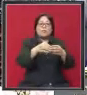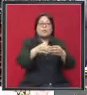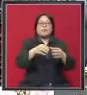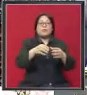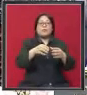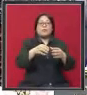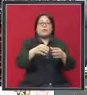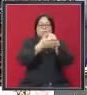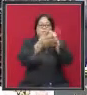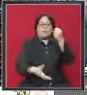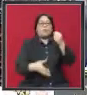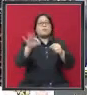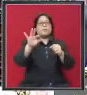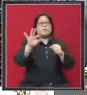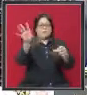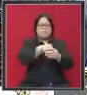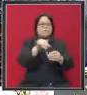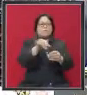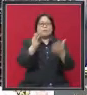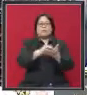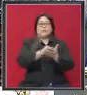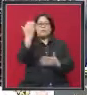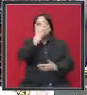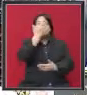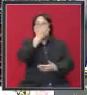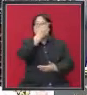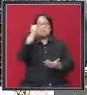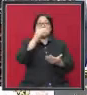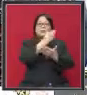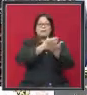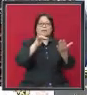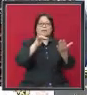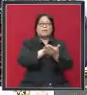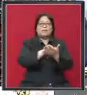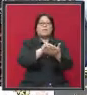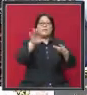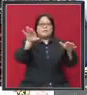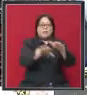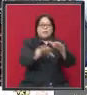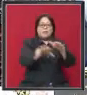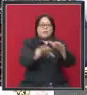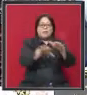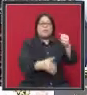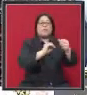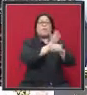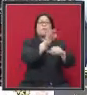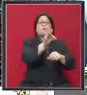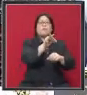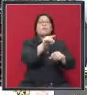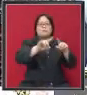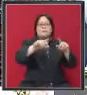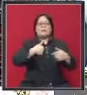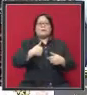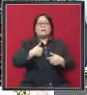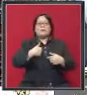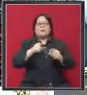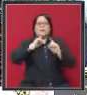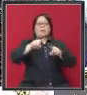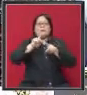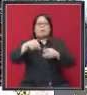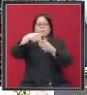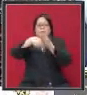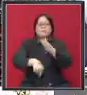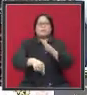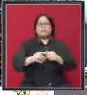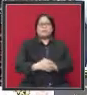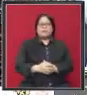amanah COVID-19. Mungkin keliru kerana setengah peruntukan itu dalam kumpulan wang amanah COVID-19. Tapi bila saya buat jawapan